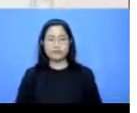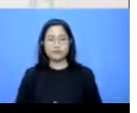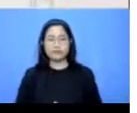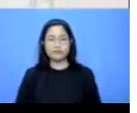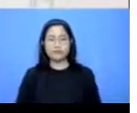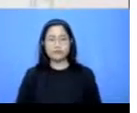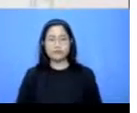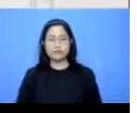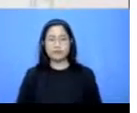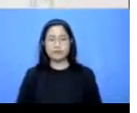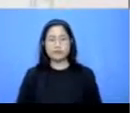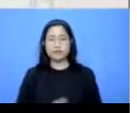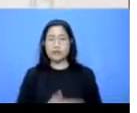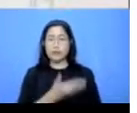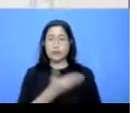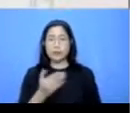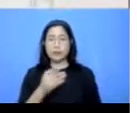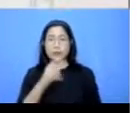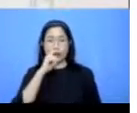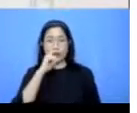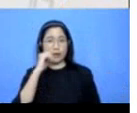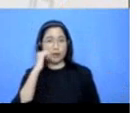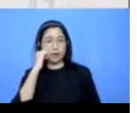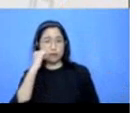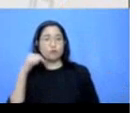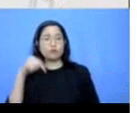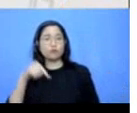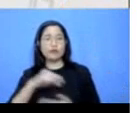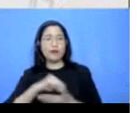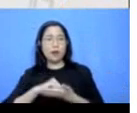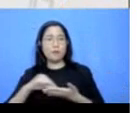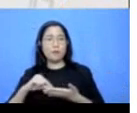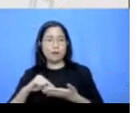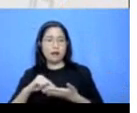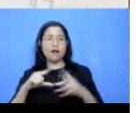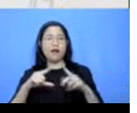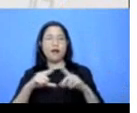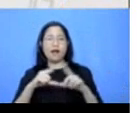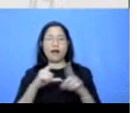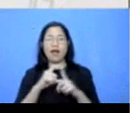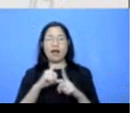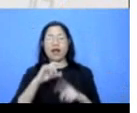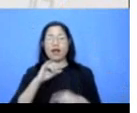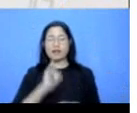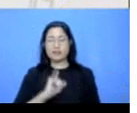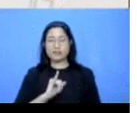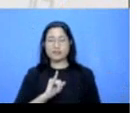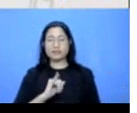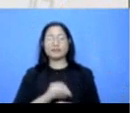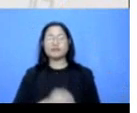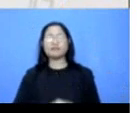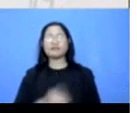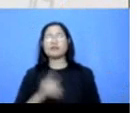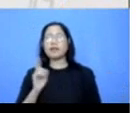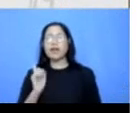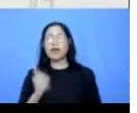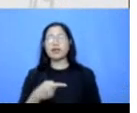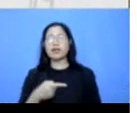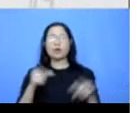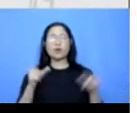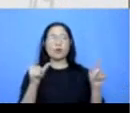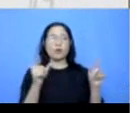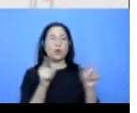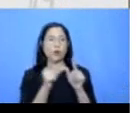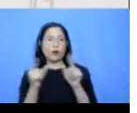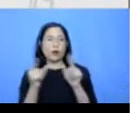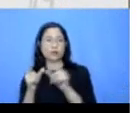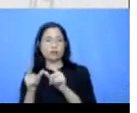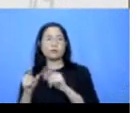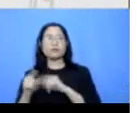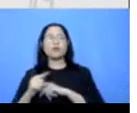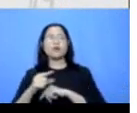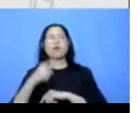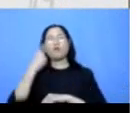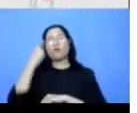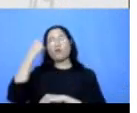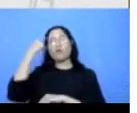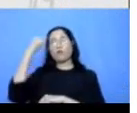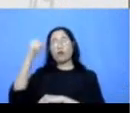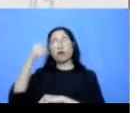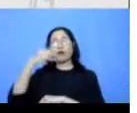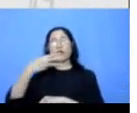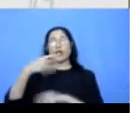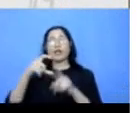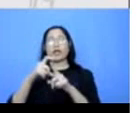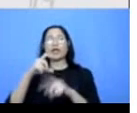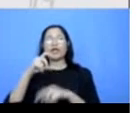Bapak dan Ibu, perkenalkan, nama saya Adi Respati, saya dari Web Sisters for Edu. Di Web Sisters for Edu, saya adalah Head of Program.